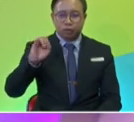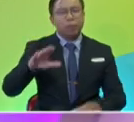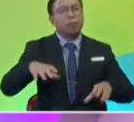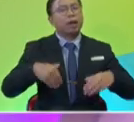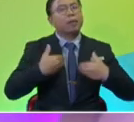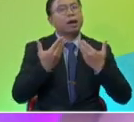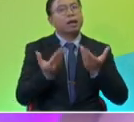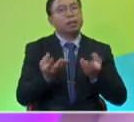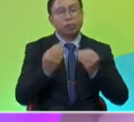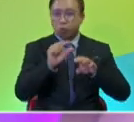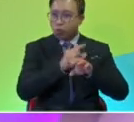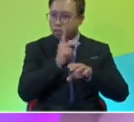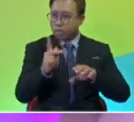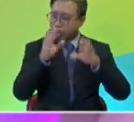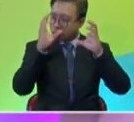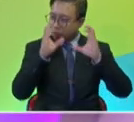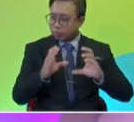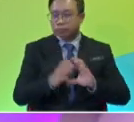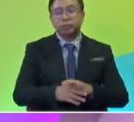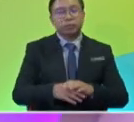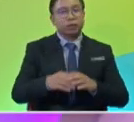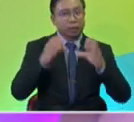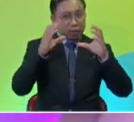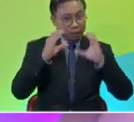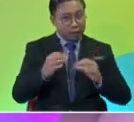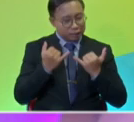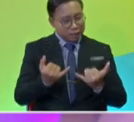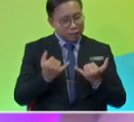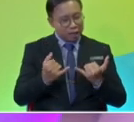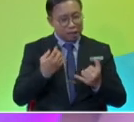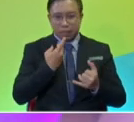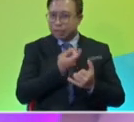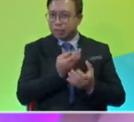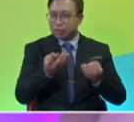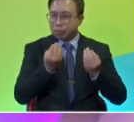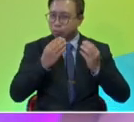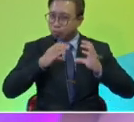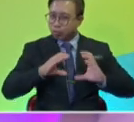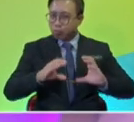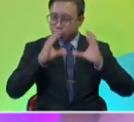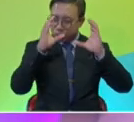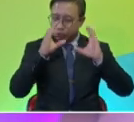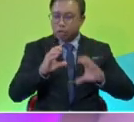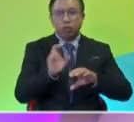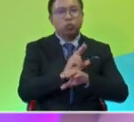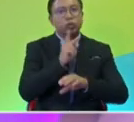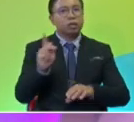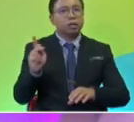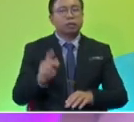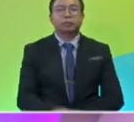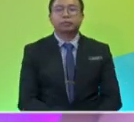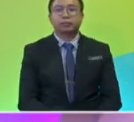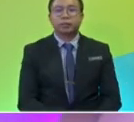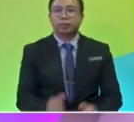sebab tadi kita cuma tunjuk cara nak membunyikan sekarang kita nak Cuba cara menggunakan apa